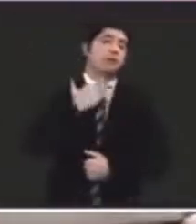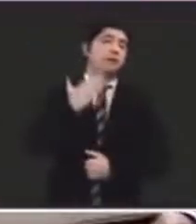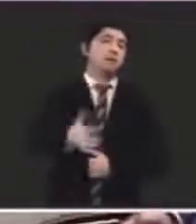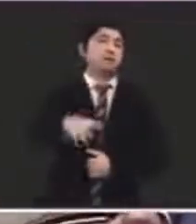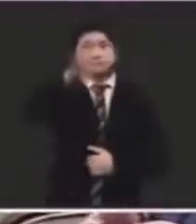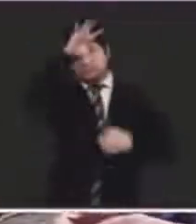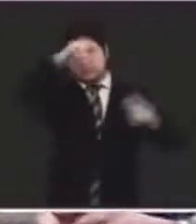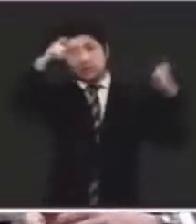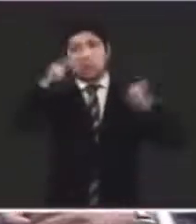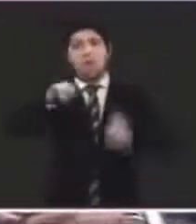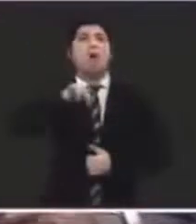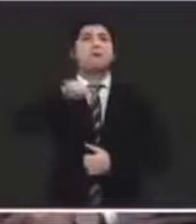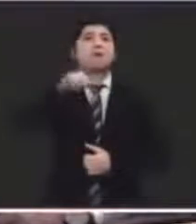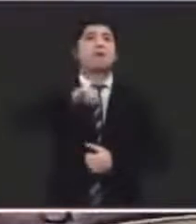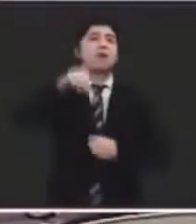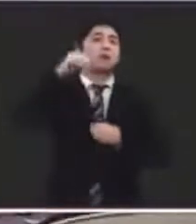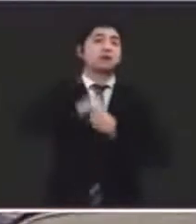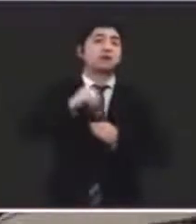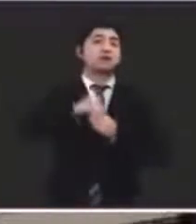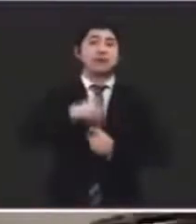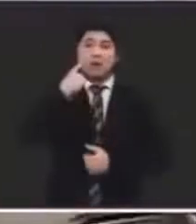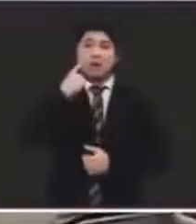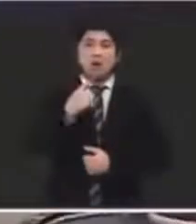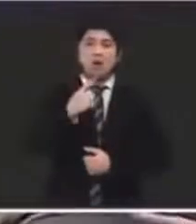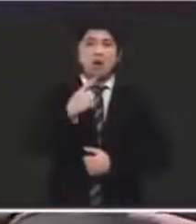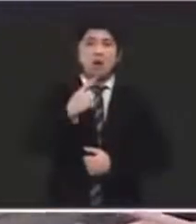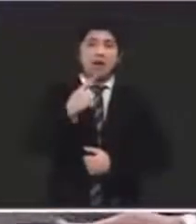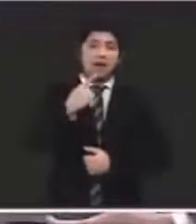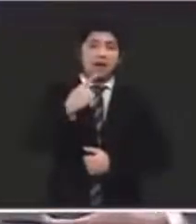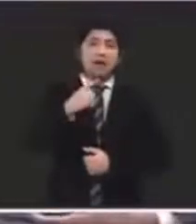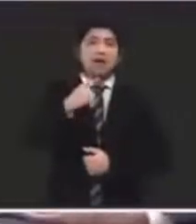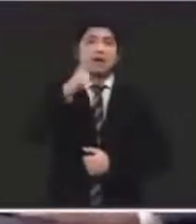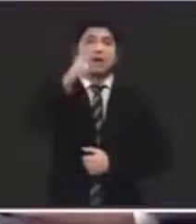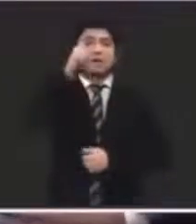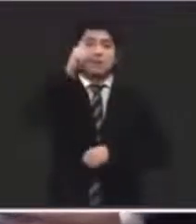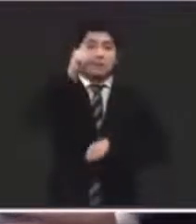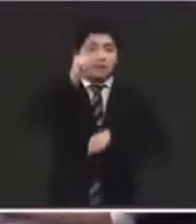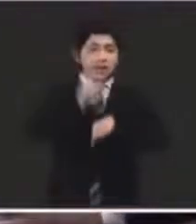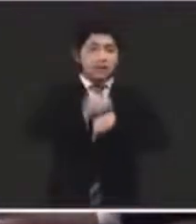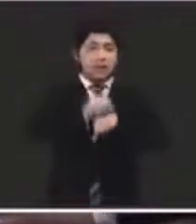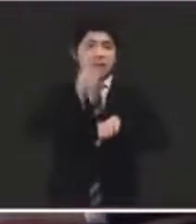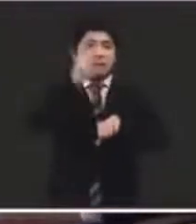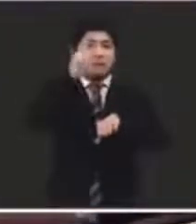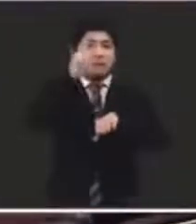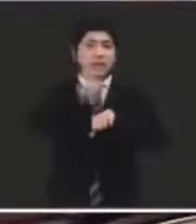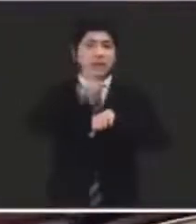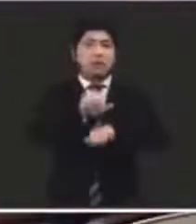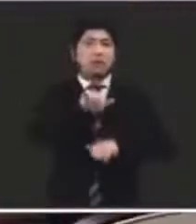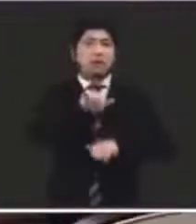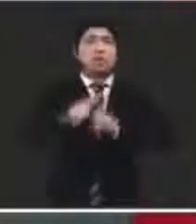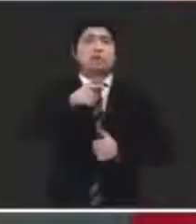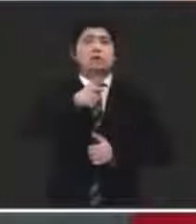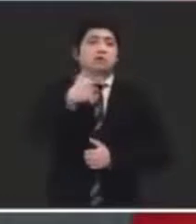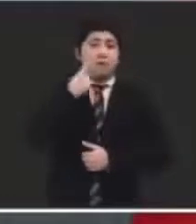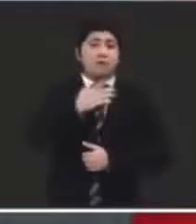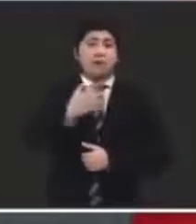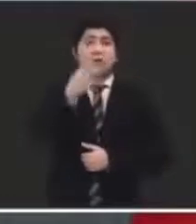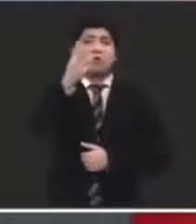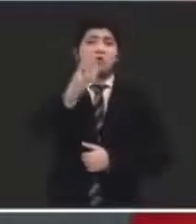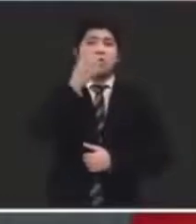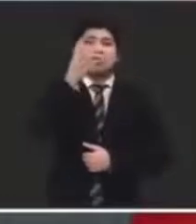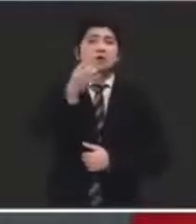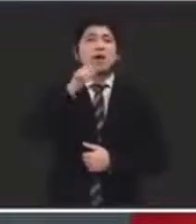İstanbul Havalimanı'ndan Neredeyse her dakika Havalanan uçaklar sayesinde 3-4